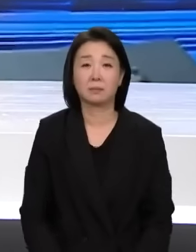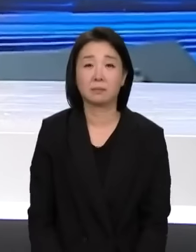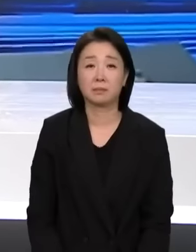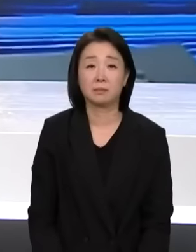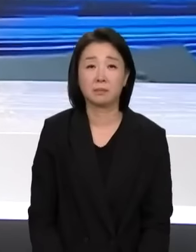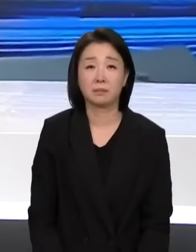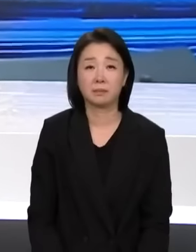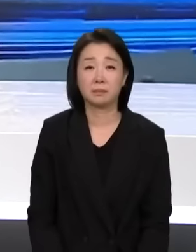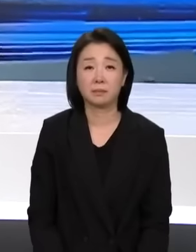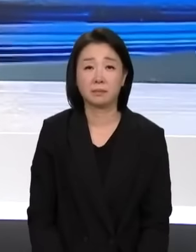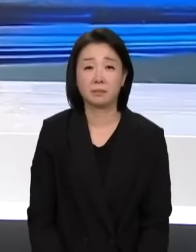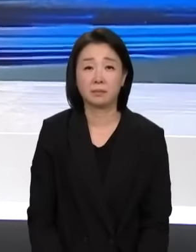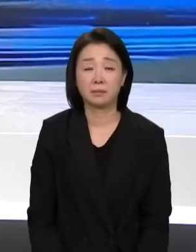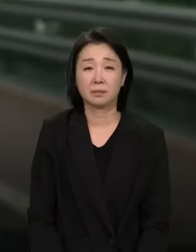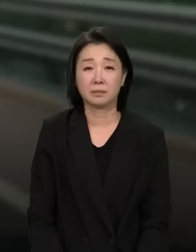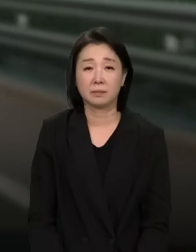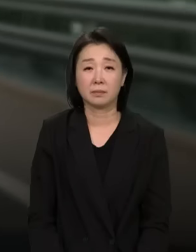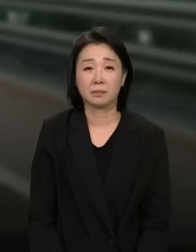기자가 취재했습니다.